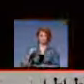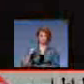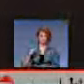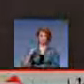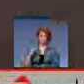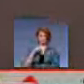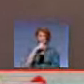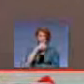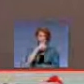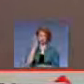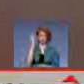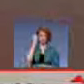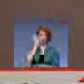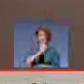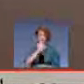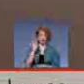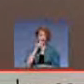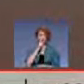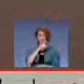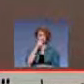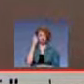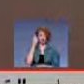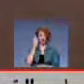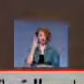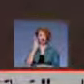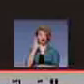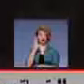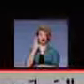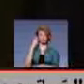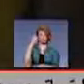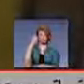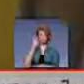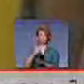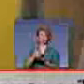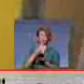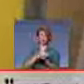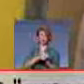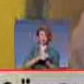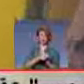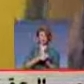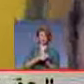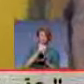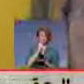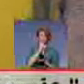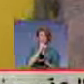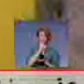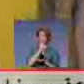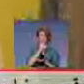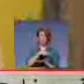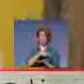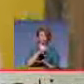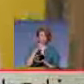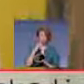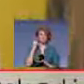صغيره مفيش مشكله. عندك اخوك البنت دي علشان هي لسه بنت بريئه قد ترى وقد